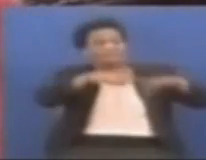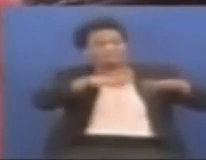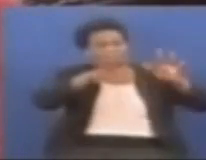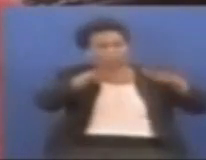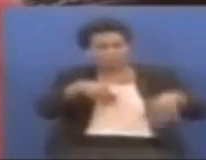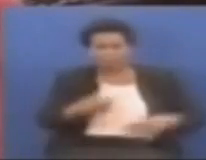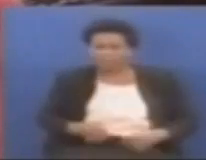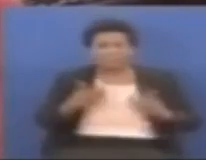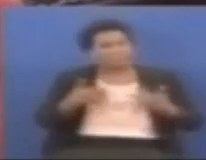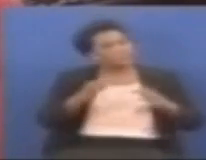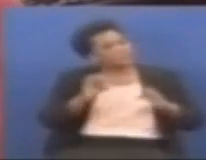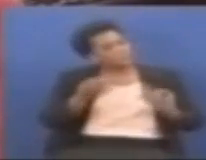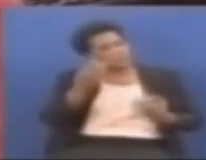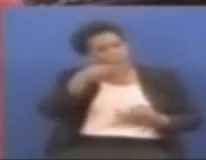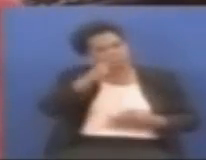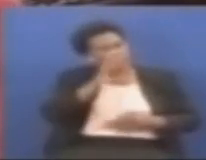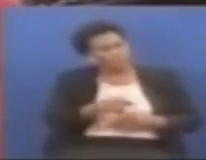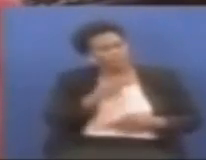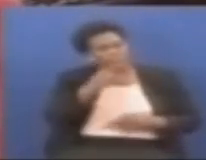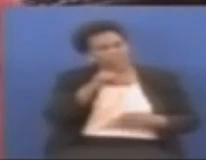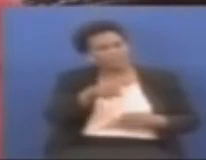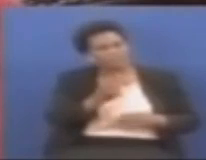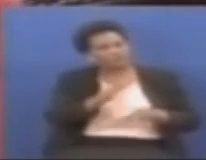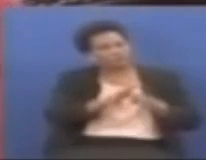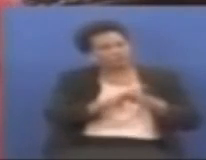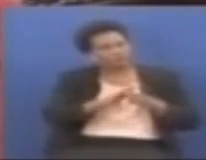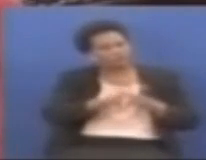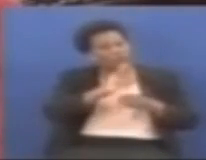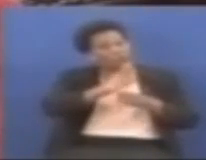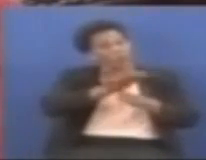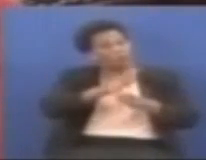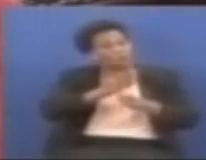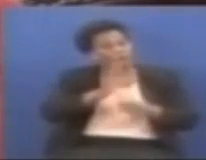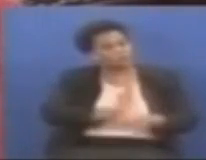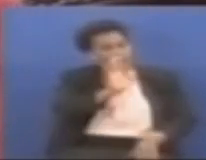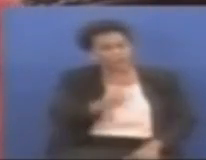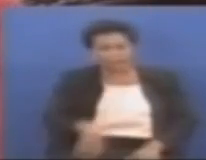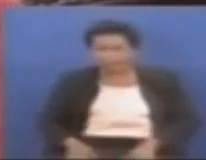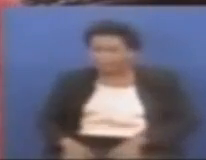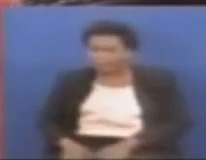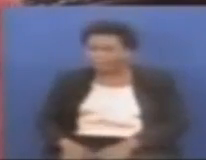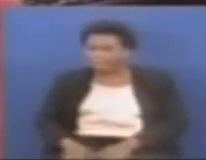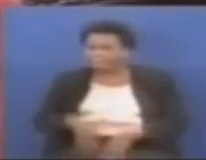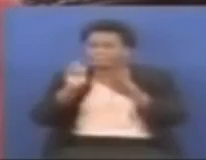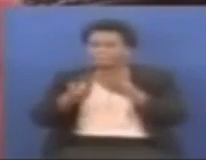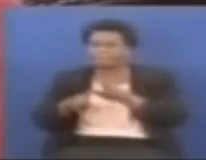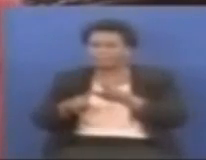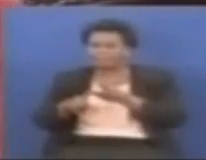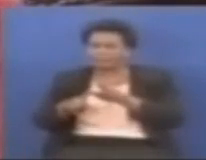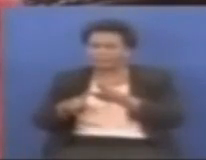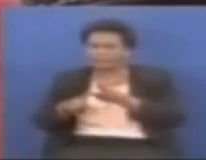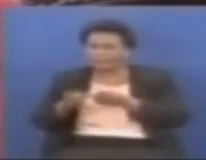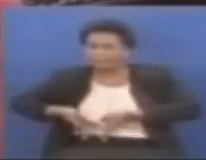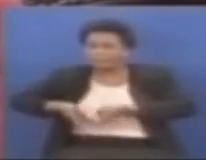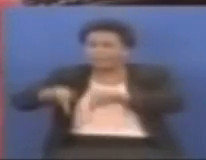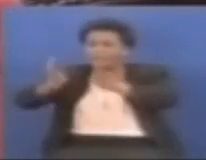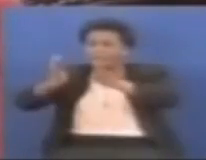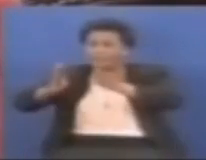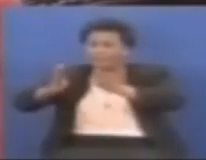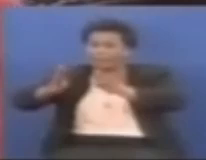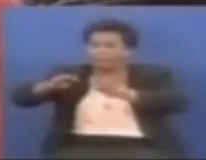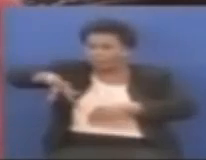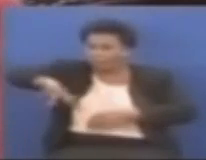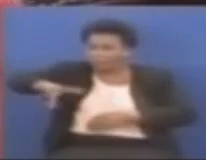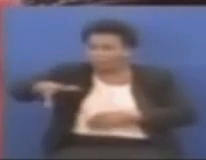hiyo? Swala la pili, Mheshimiwa Spika, barabara zilizopo katika jimbo la Mheshimiwa Mlata